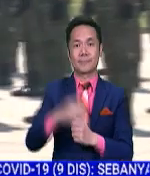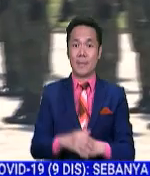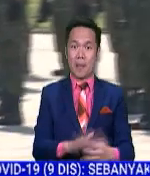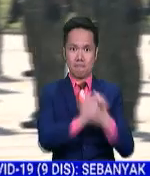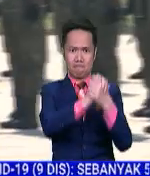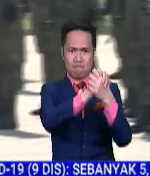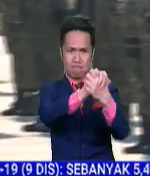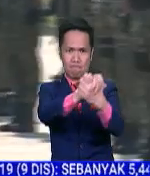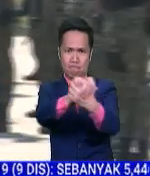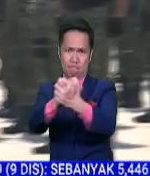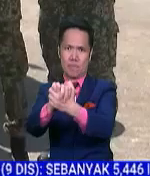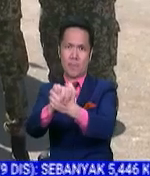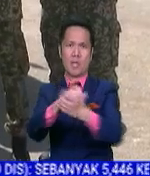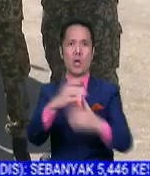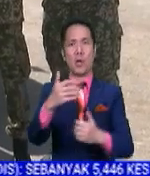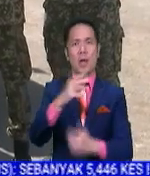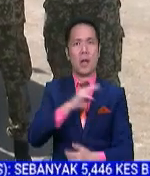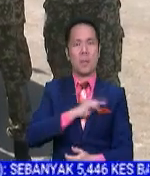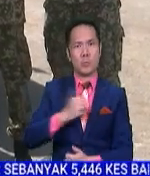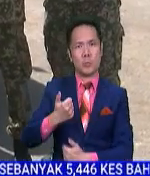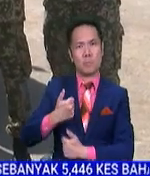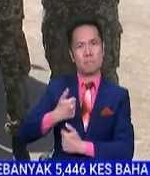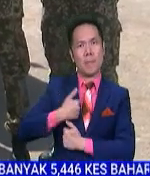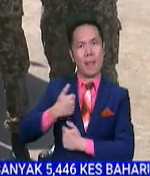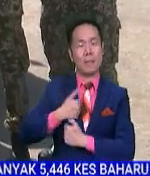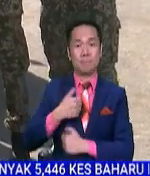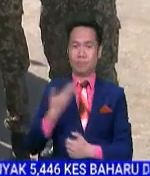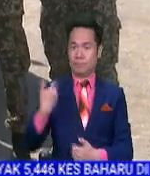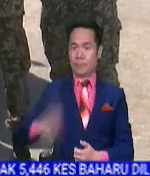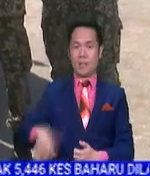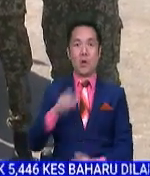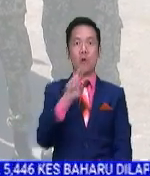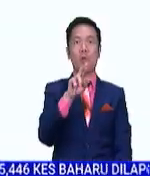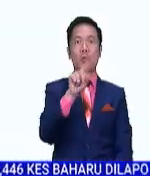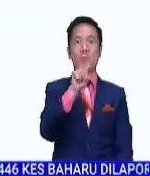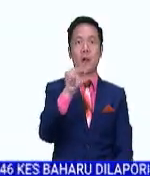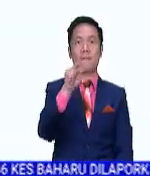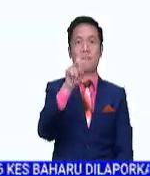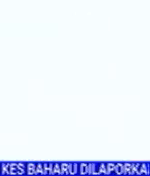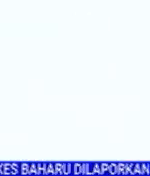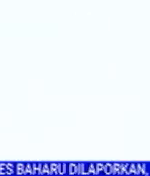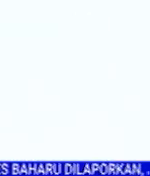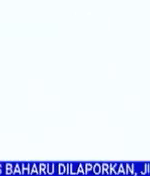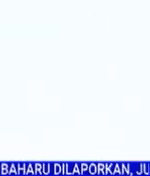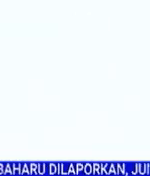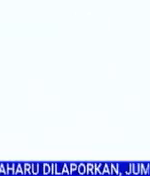Tahniah Kementerian Pertahanan. Ravin Shanmugam, Berita RTM.